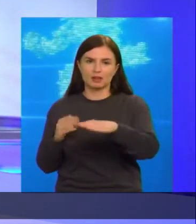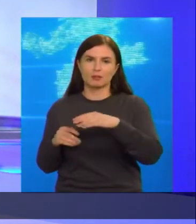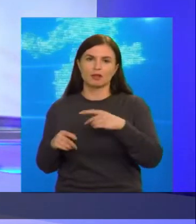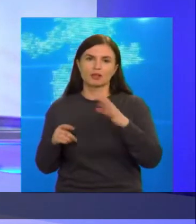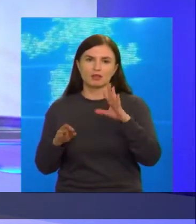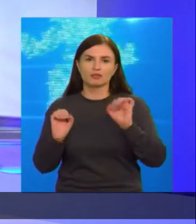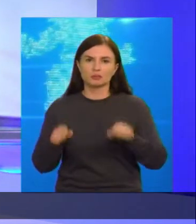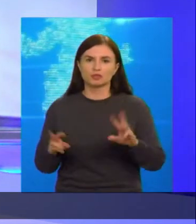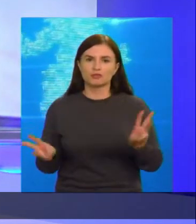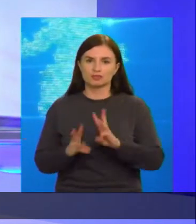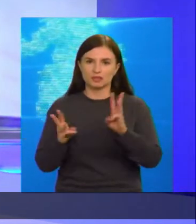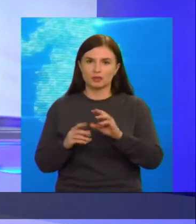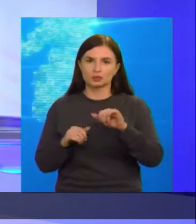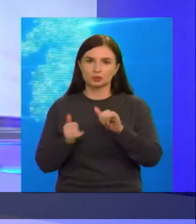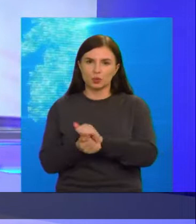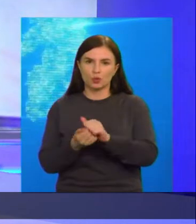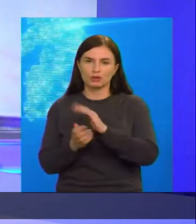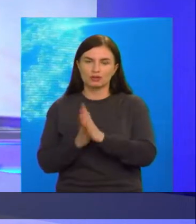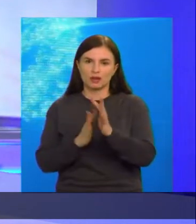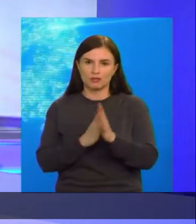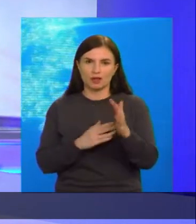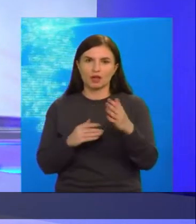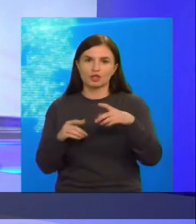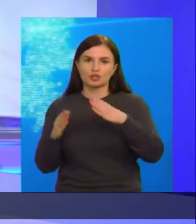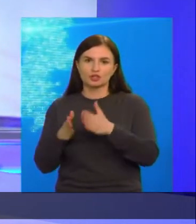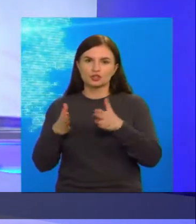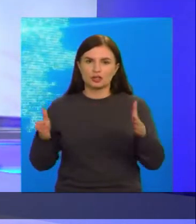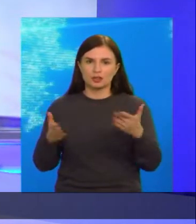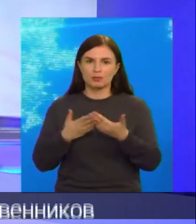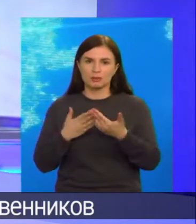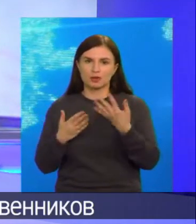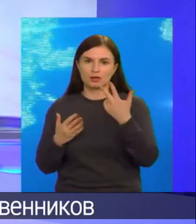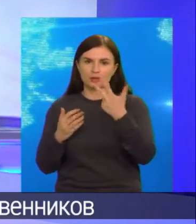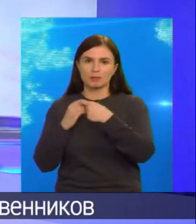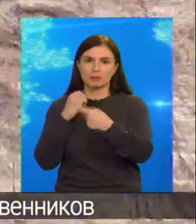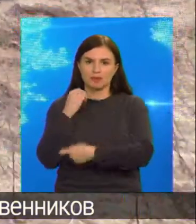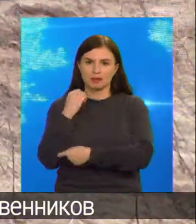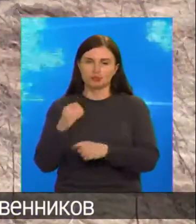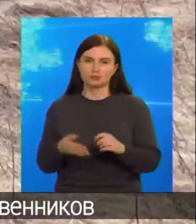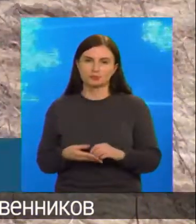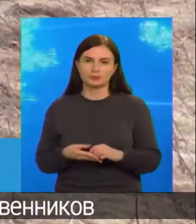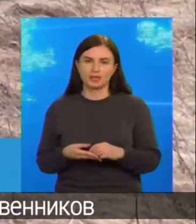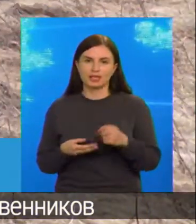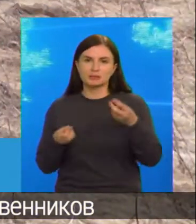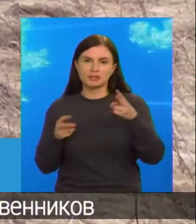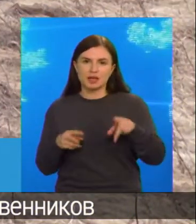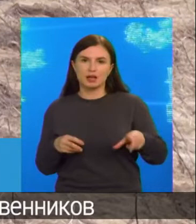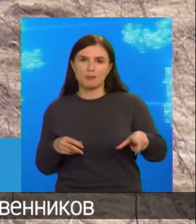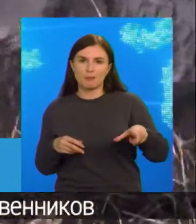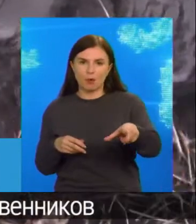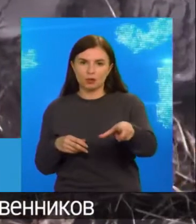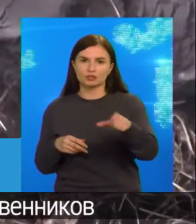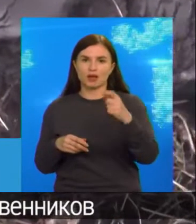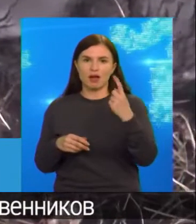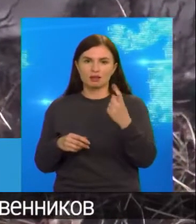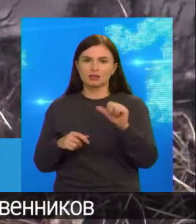возможного возгорания сухой травы. Ширина такого перекопанного участка около 3 метров. Минерализованные полосы – один из самых